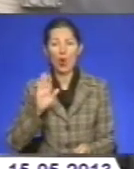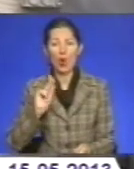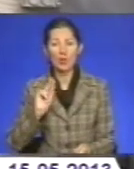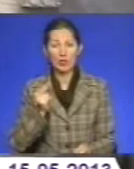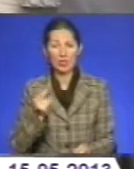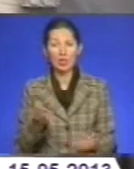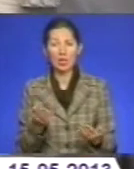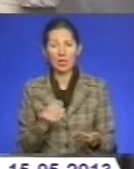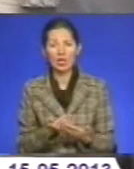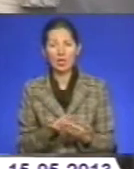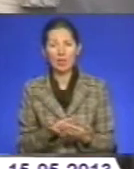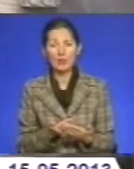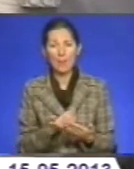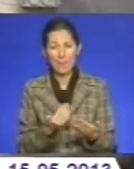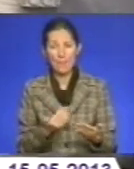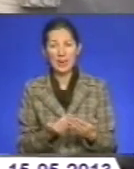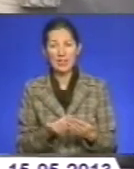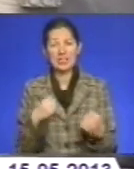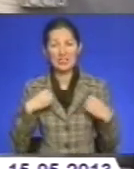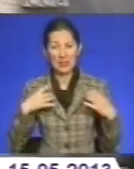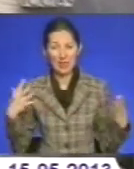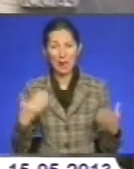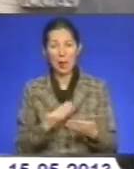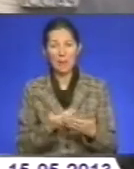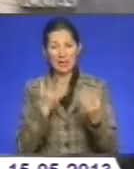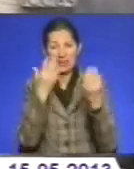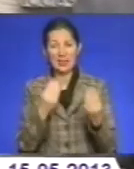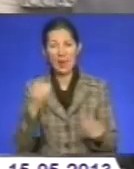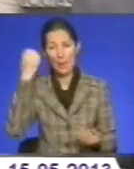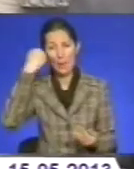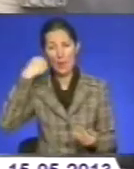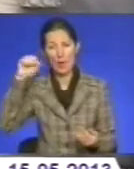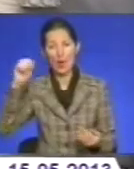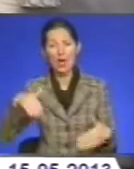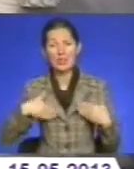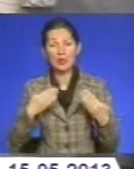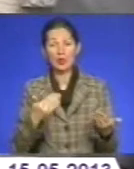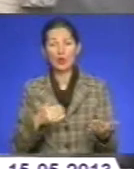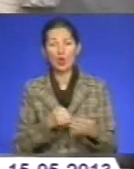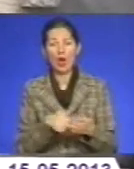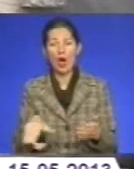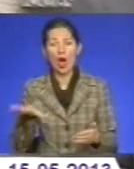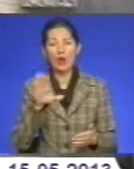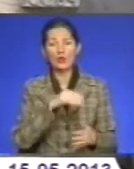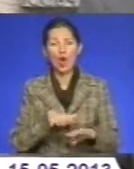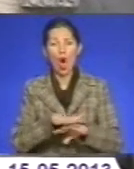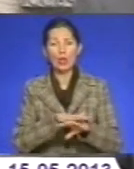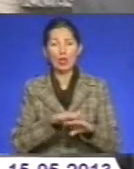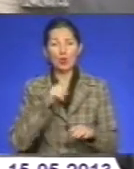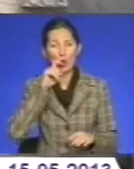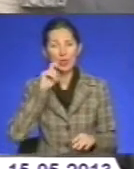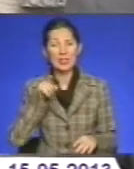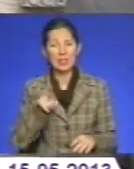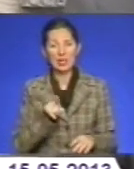якраз перед святами, перед Днем Перемоги, він звернувся до всього народу України з тим,